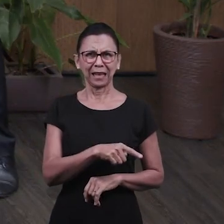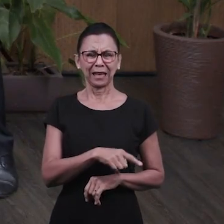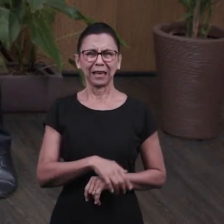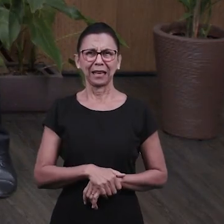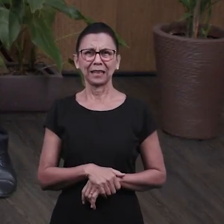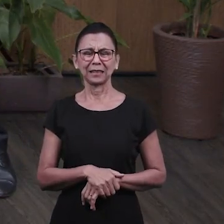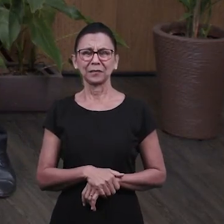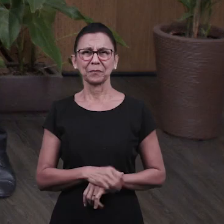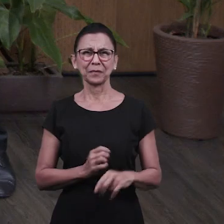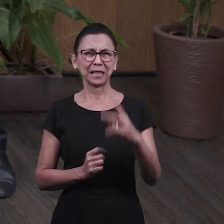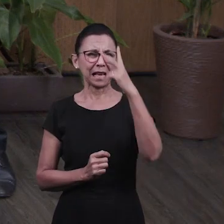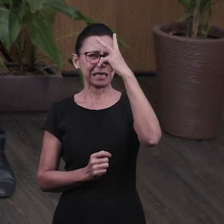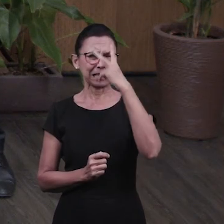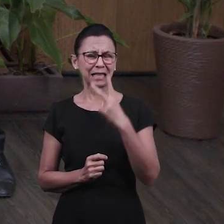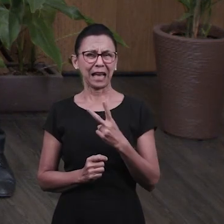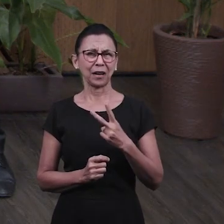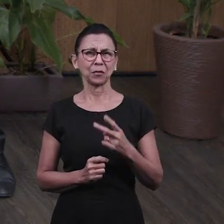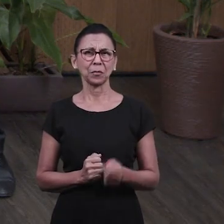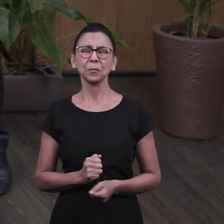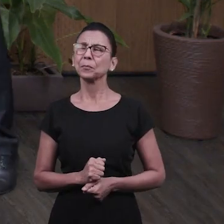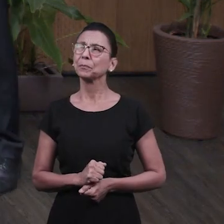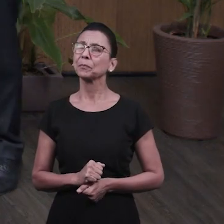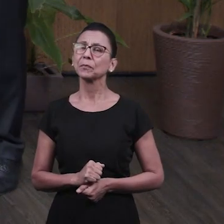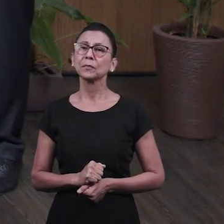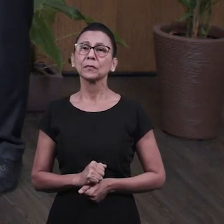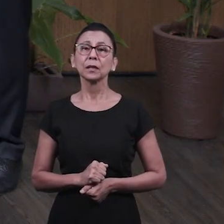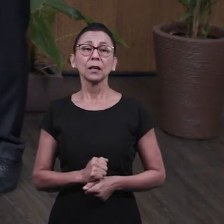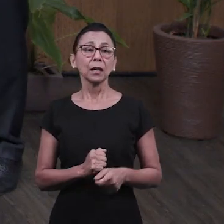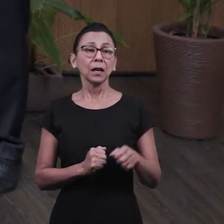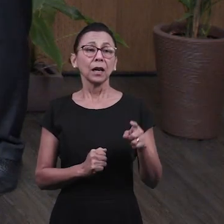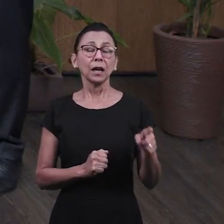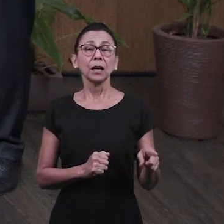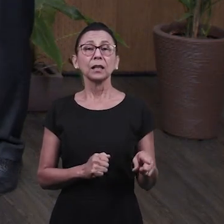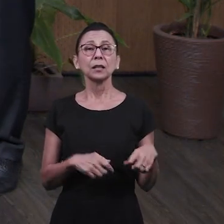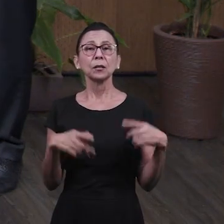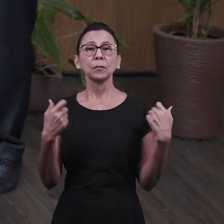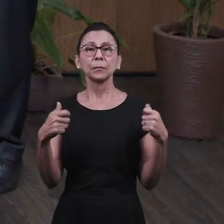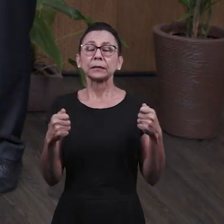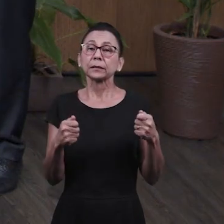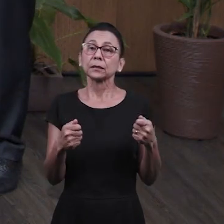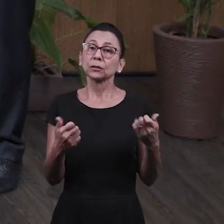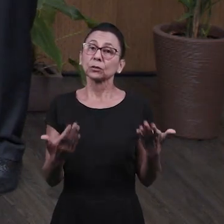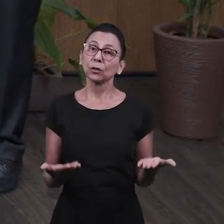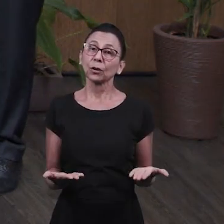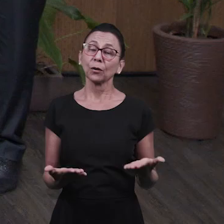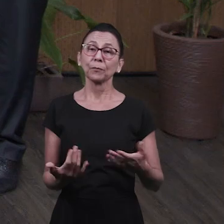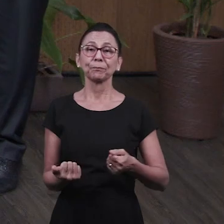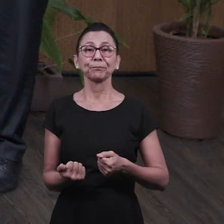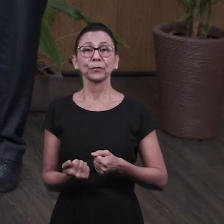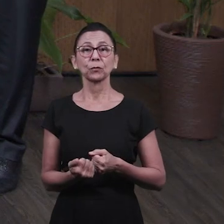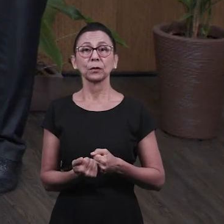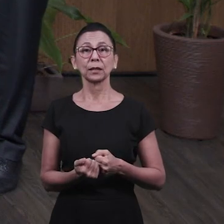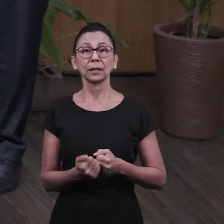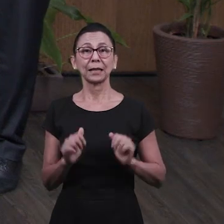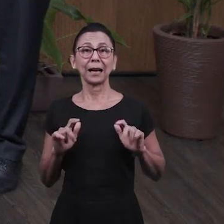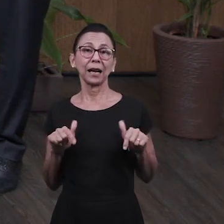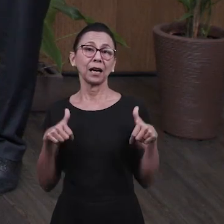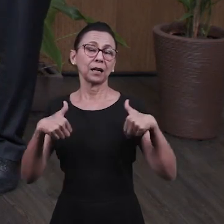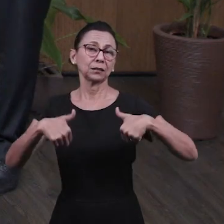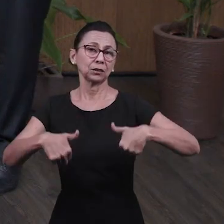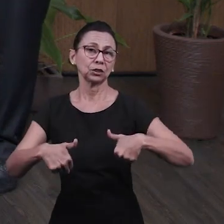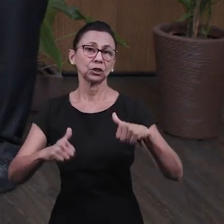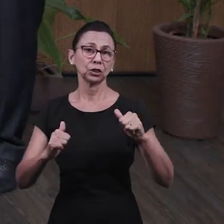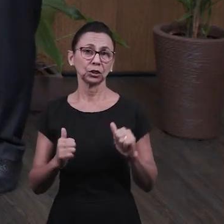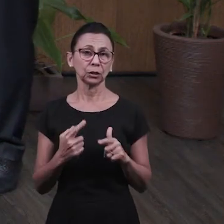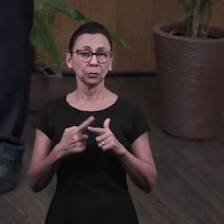donc en revenant à l'histoire de Bartimée, afin qu'il soit béni par Jésus, il a dû sortir de l'endroit où